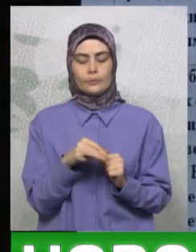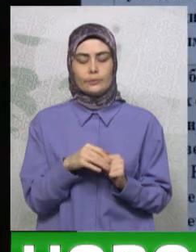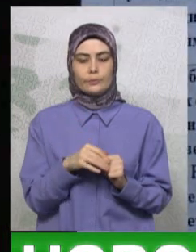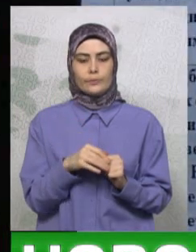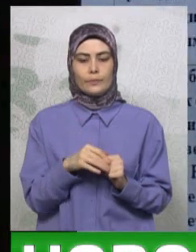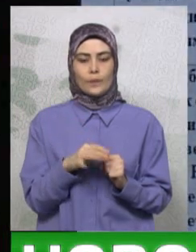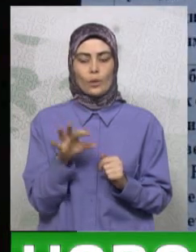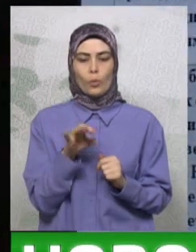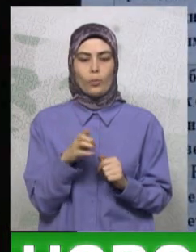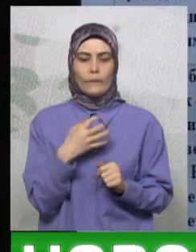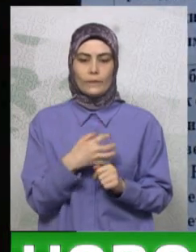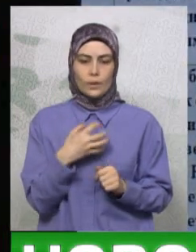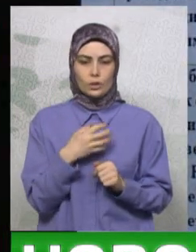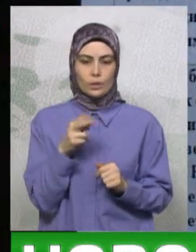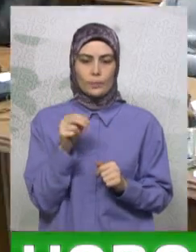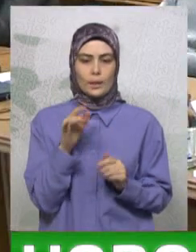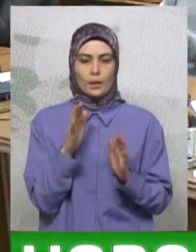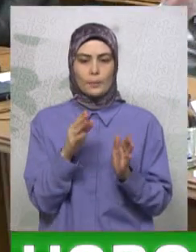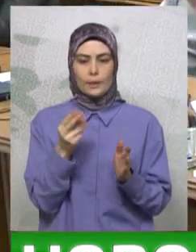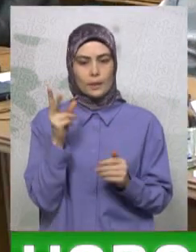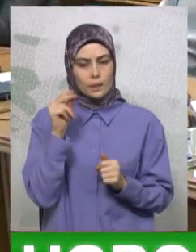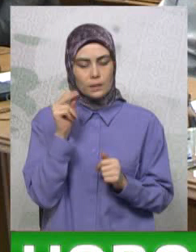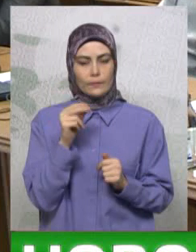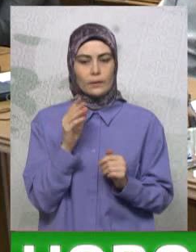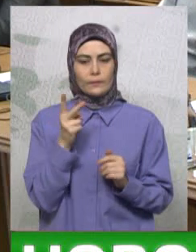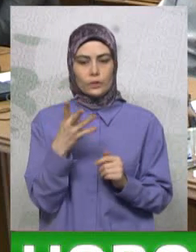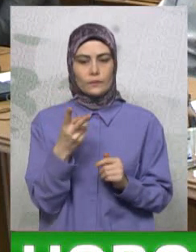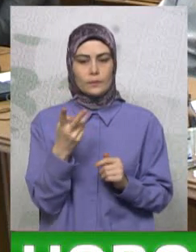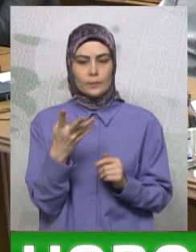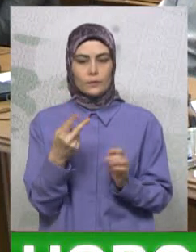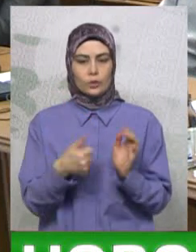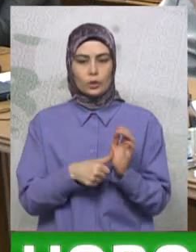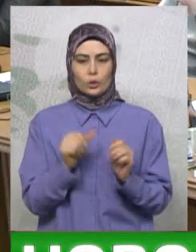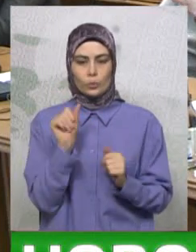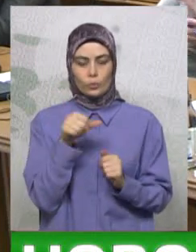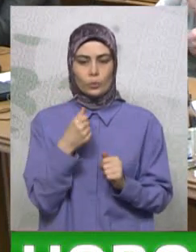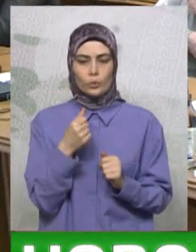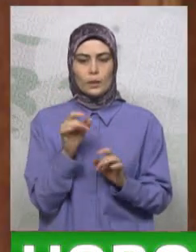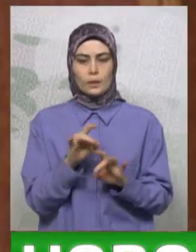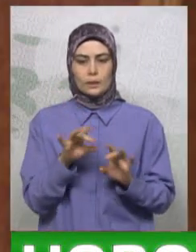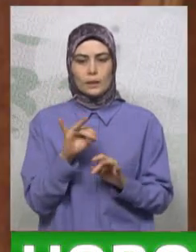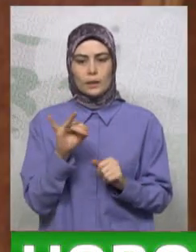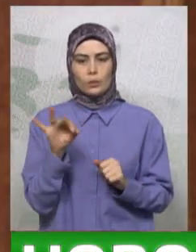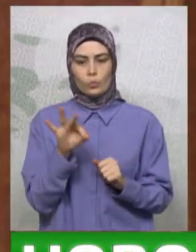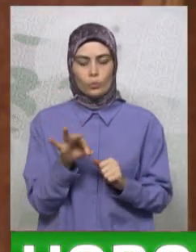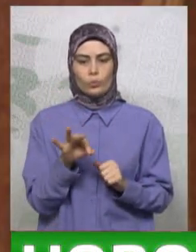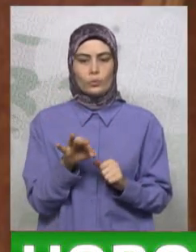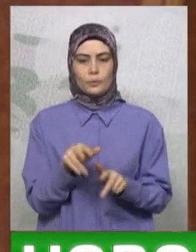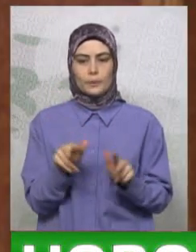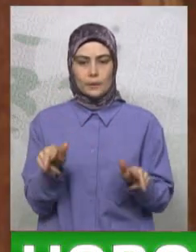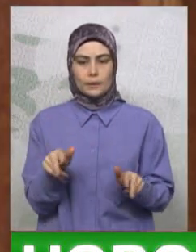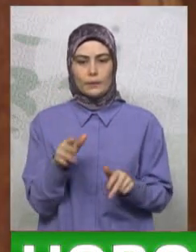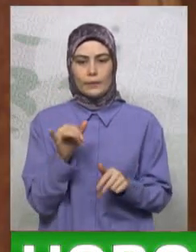Об основных параметрах бюджета на 2024 и плановый период 2025 и 2026 годов рассказал исполняющий обязанности